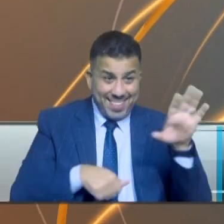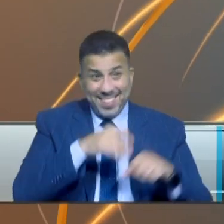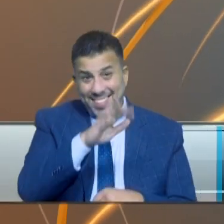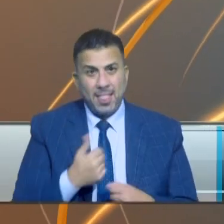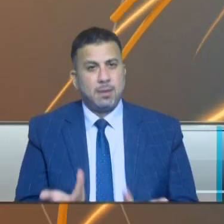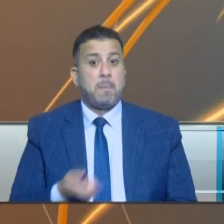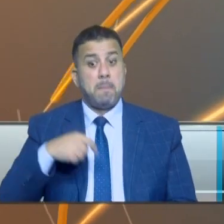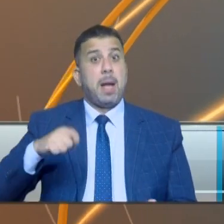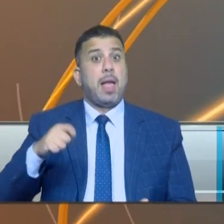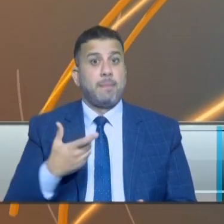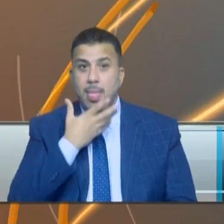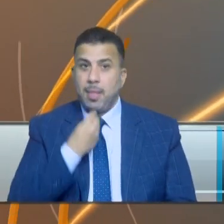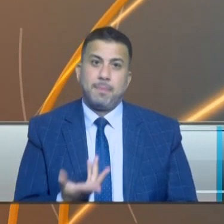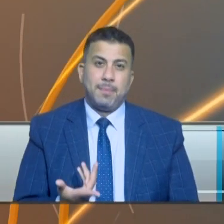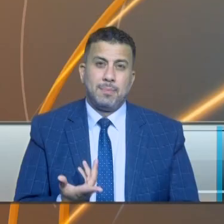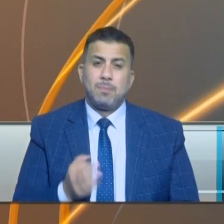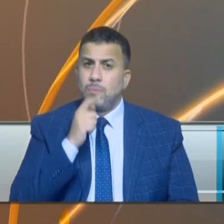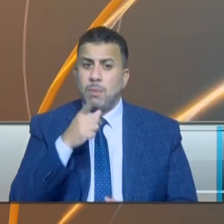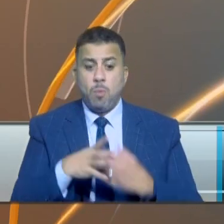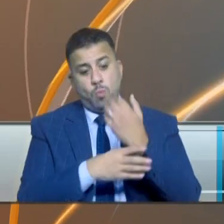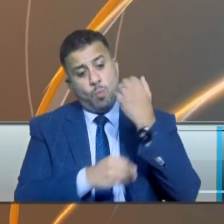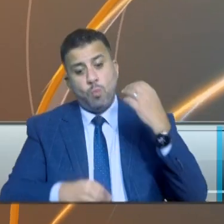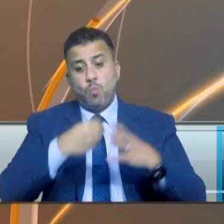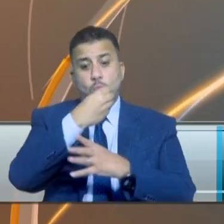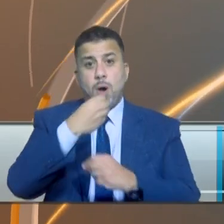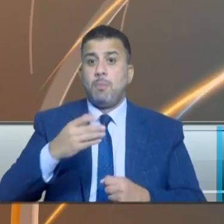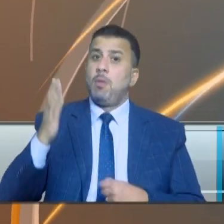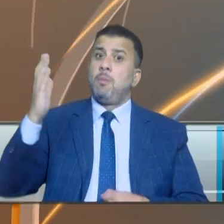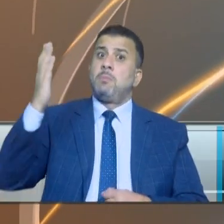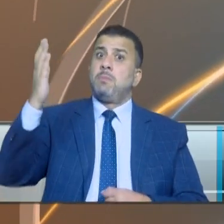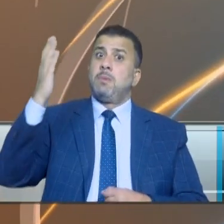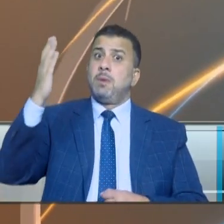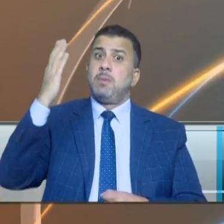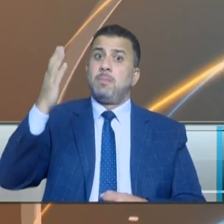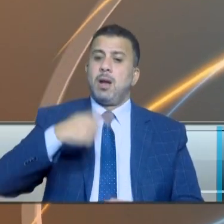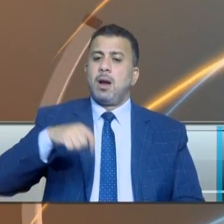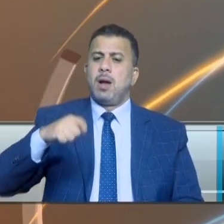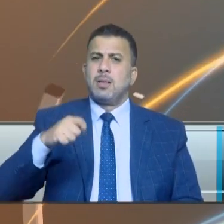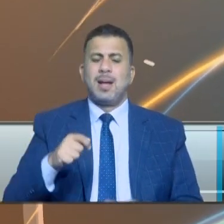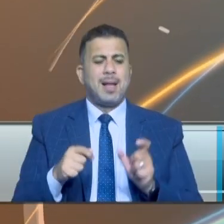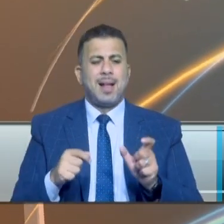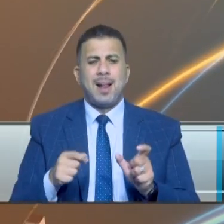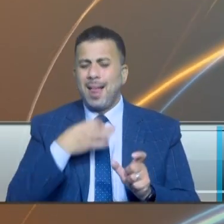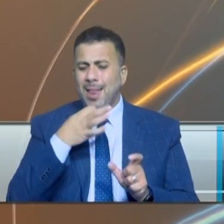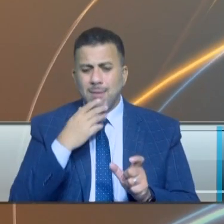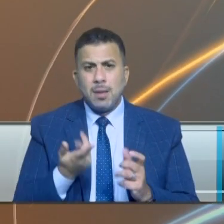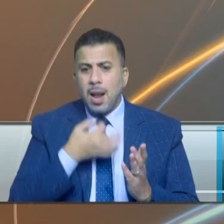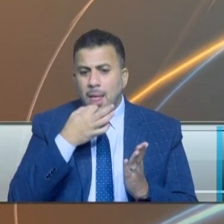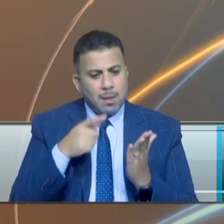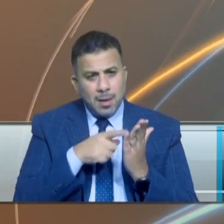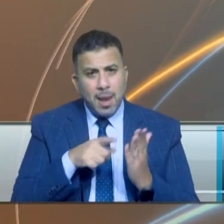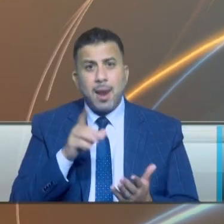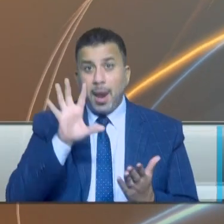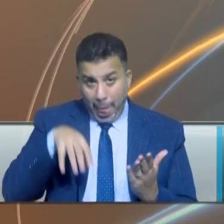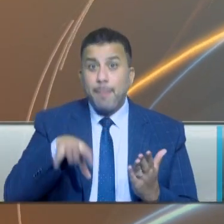دحين في المحكمة، وإذا أنت بتكون يعني محامي بتترافع وأنت واقف أمام القاضي وتتكلم بأي كلام بتتكلم بها نعم